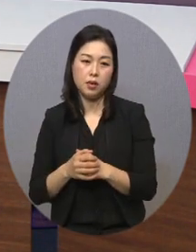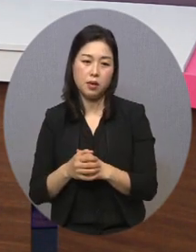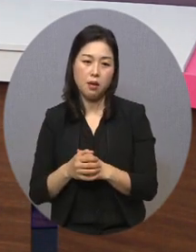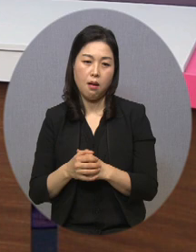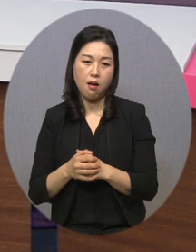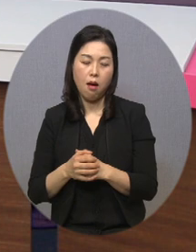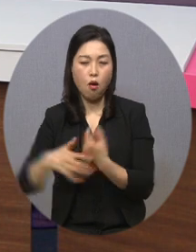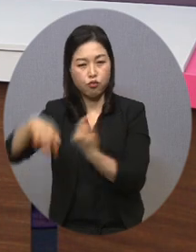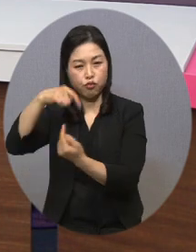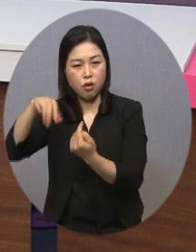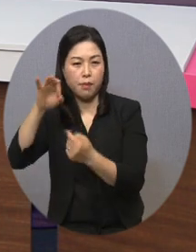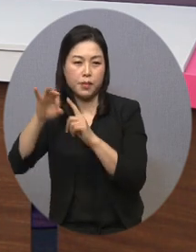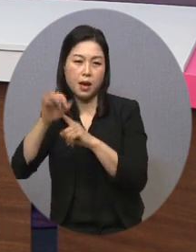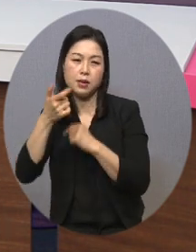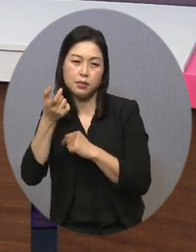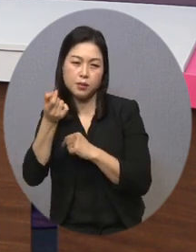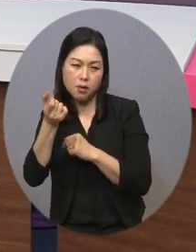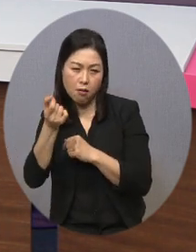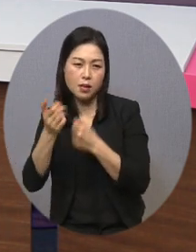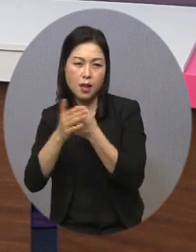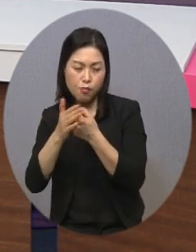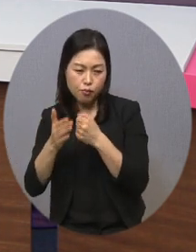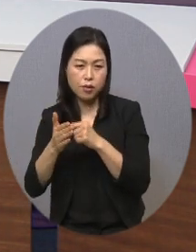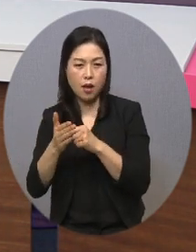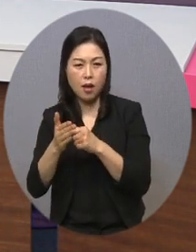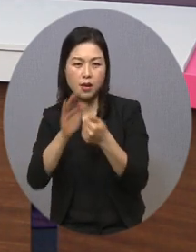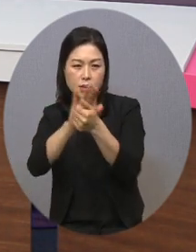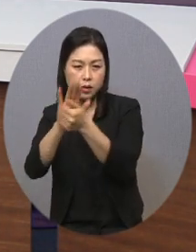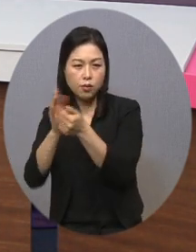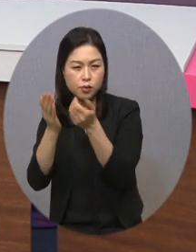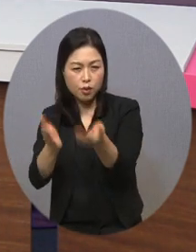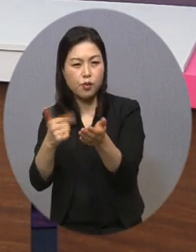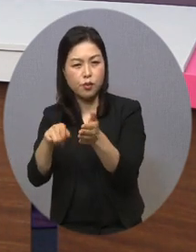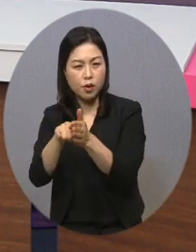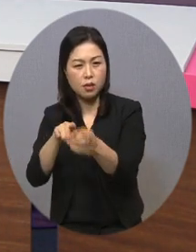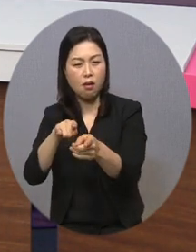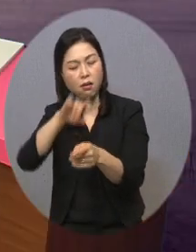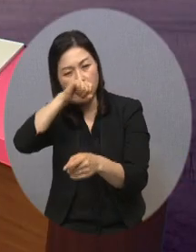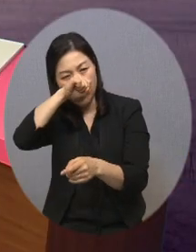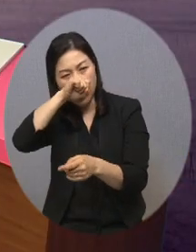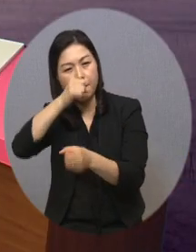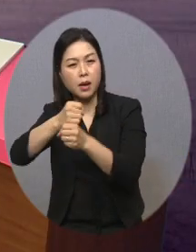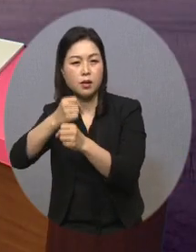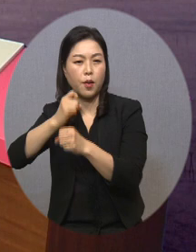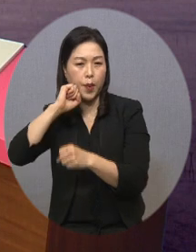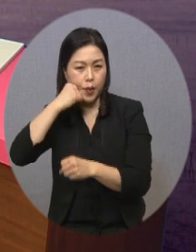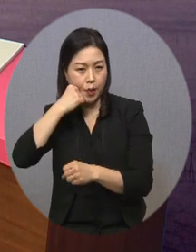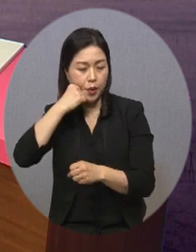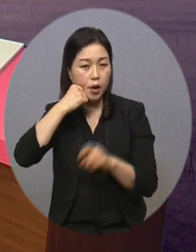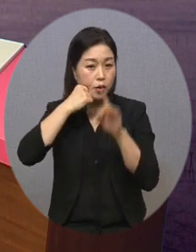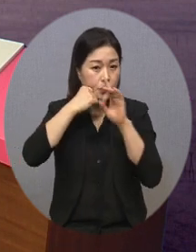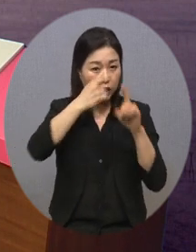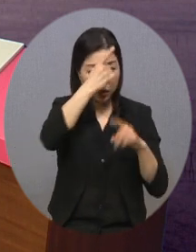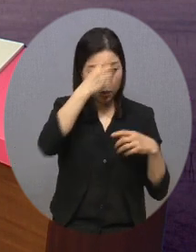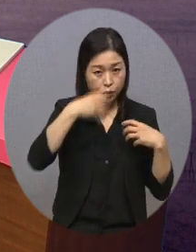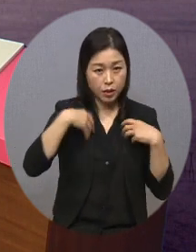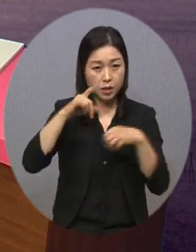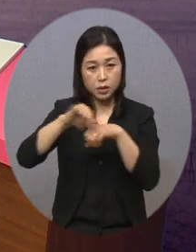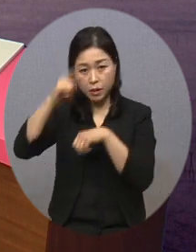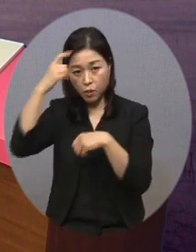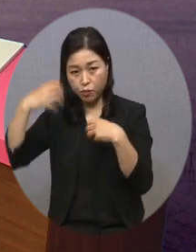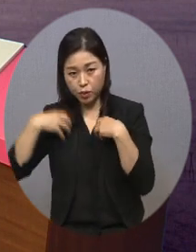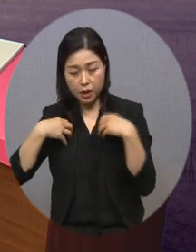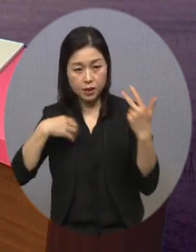관계로 굉장히 재원 마련의 애로사항을 가지고 있습니다. 따라서 중앙정부에서 지방정부의